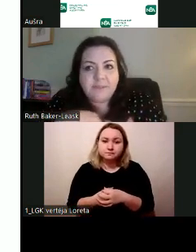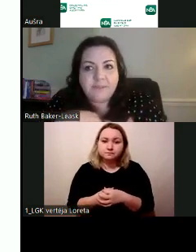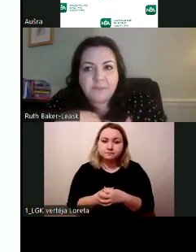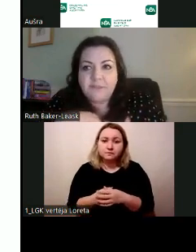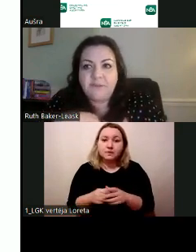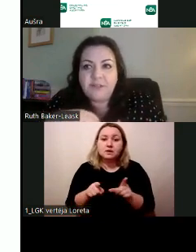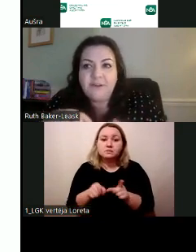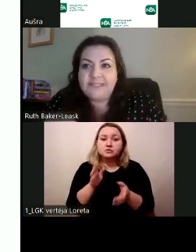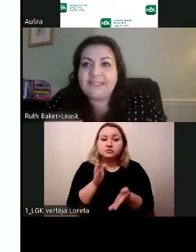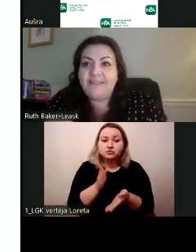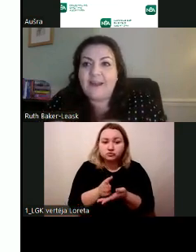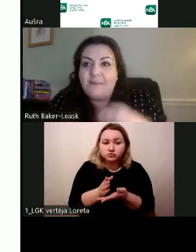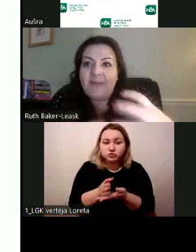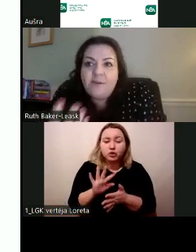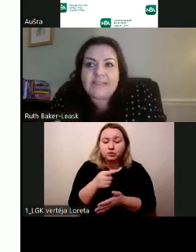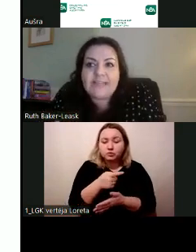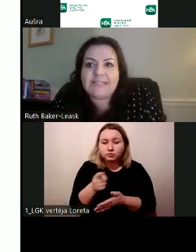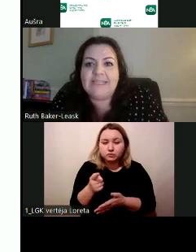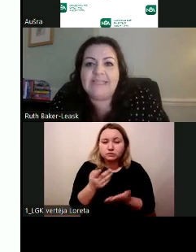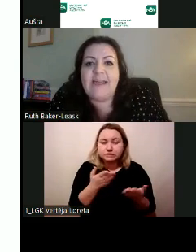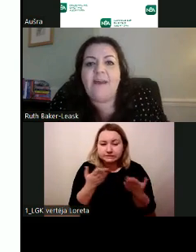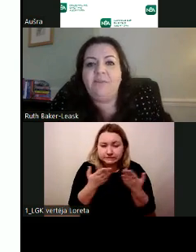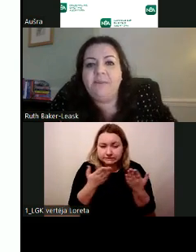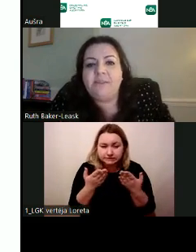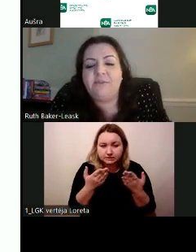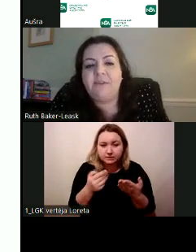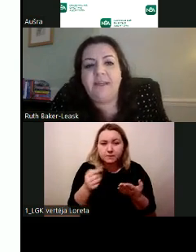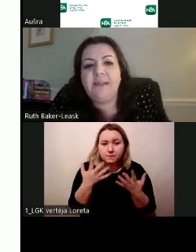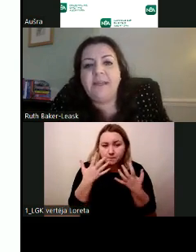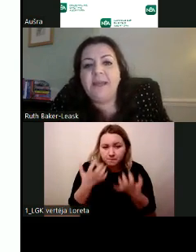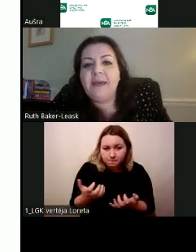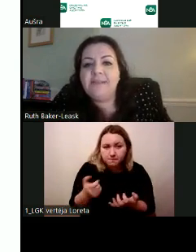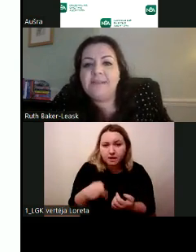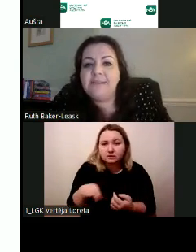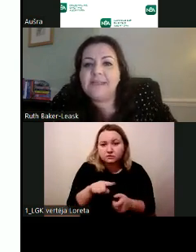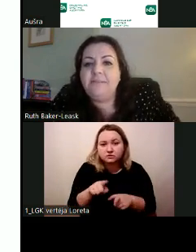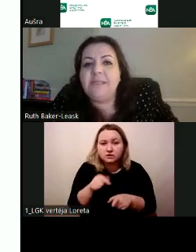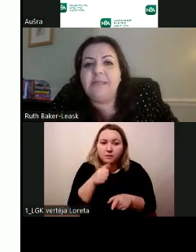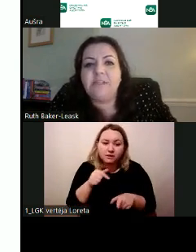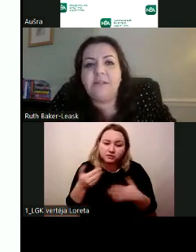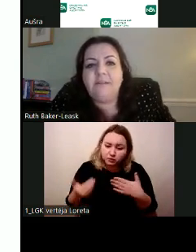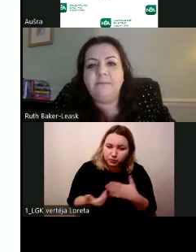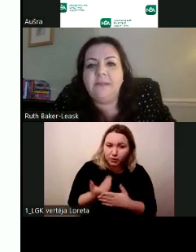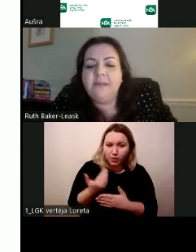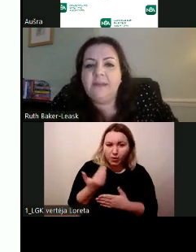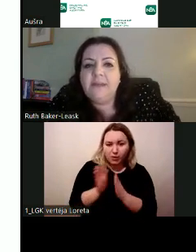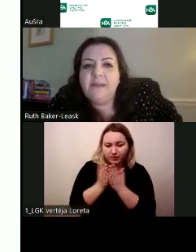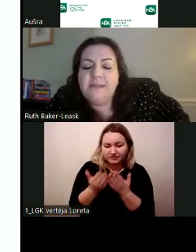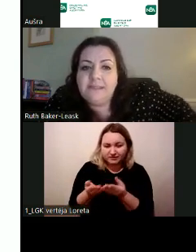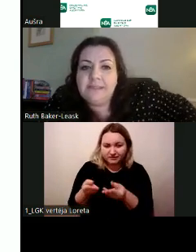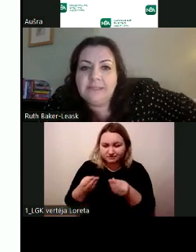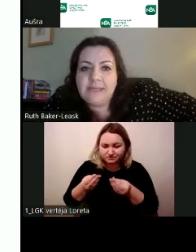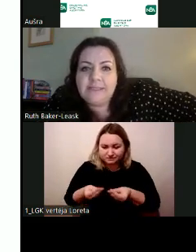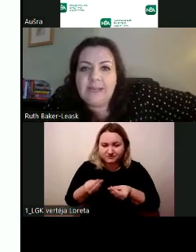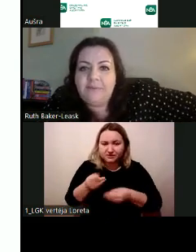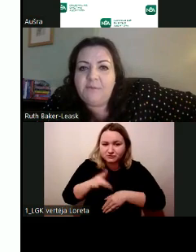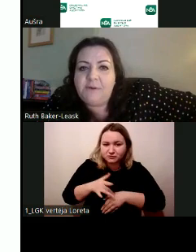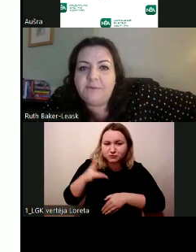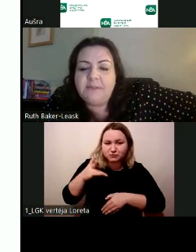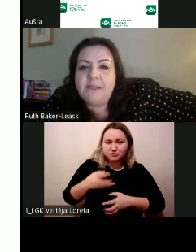yra, jeigu jūs esate skaitytojai, toks jausmas, kai tu turi naują knygą ir paimi ją į